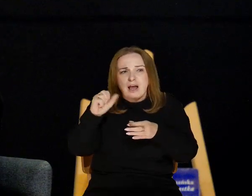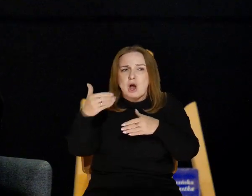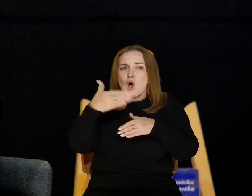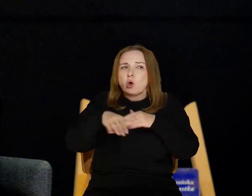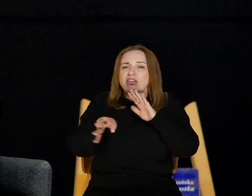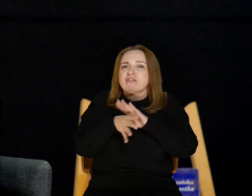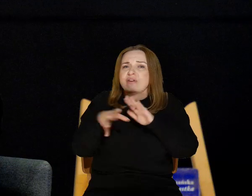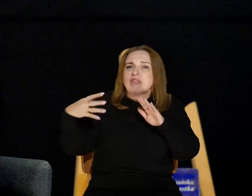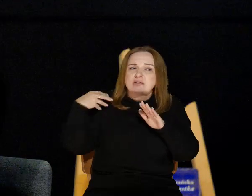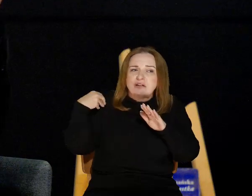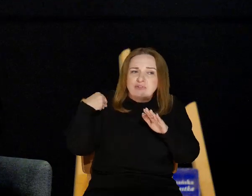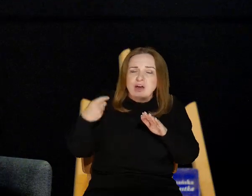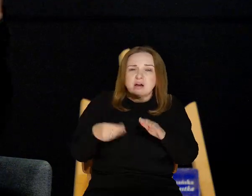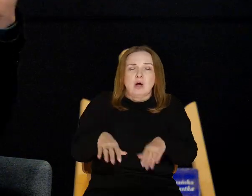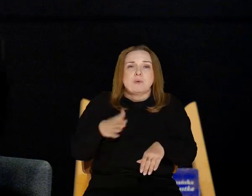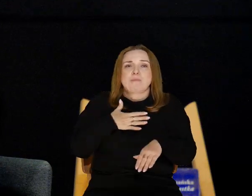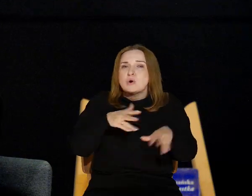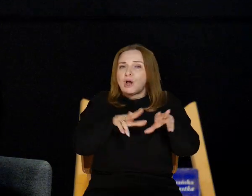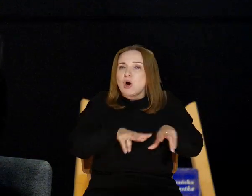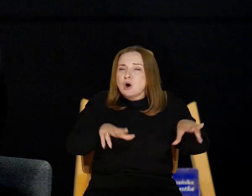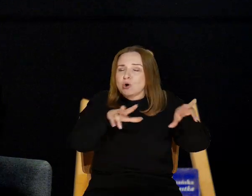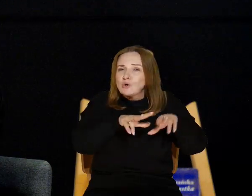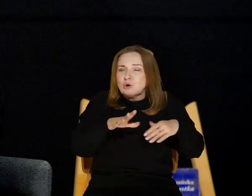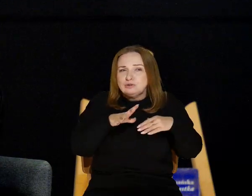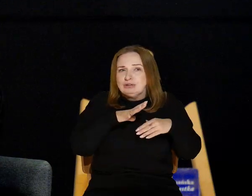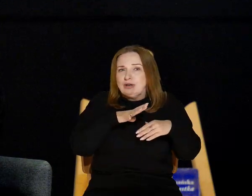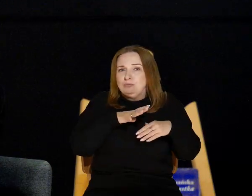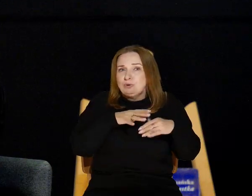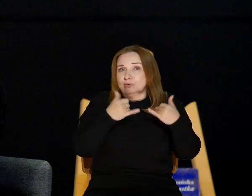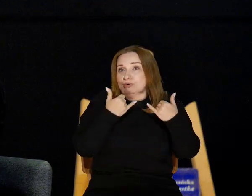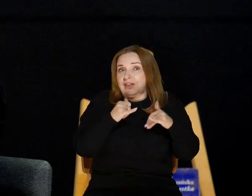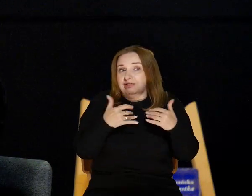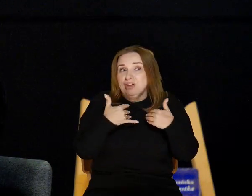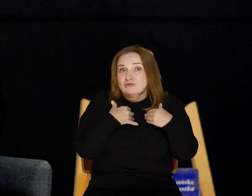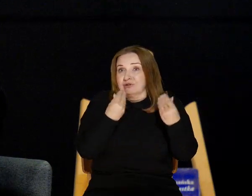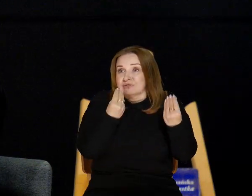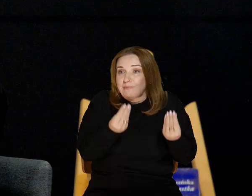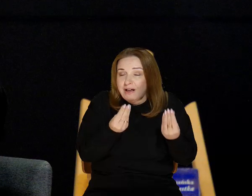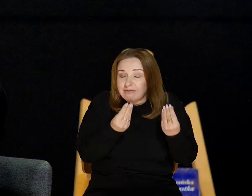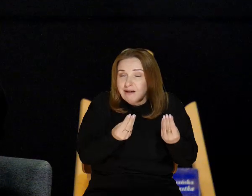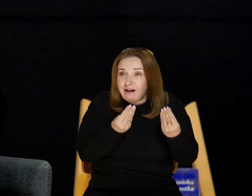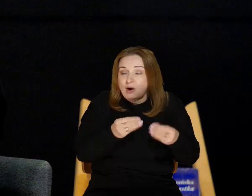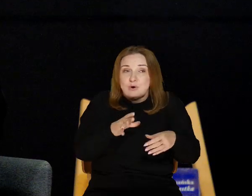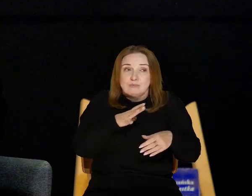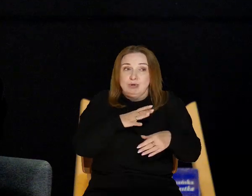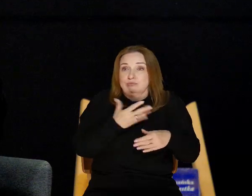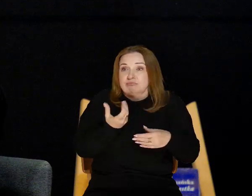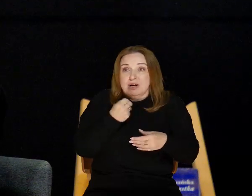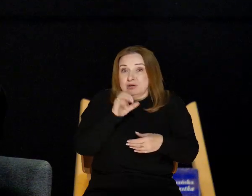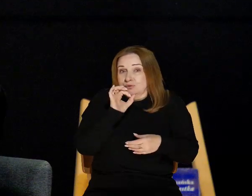wieku. W mojej rodzinie to jest jakaś zupełna idylla. Moja rodzina była niedawno opisana w takiej